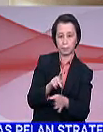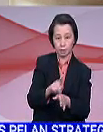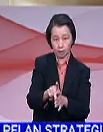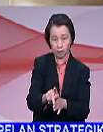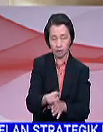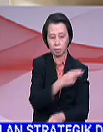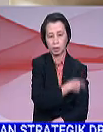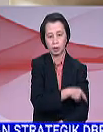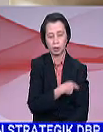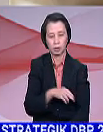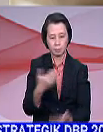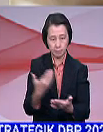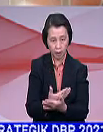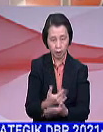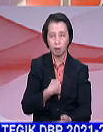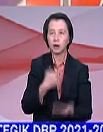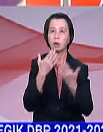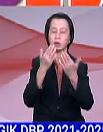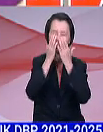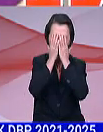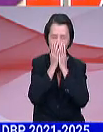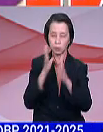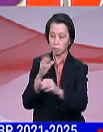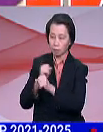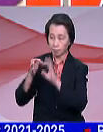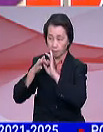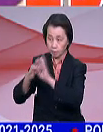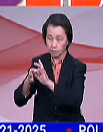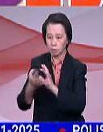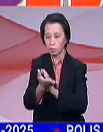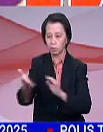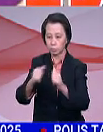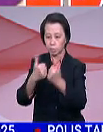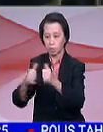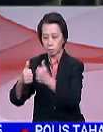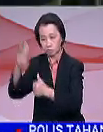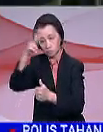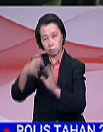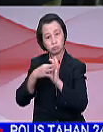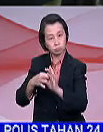Johor Bahru. Dan saya bersyukur dapat kerjasama daripada semua agensi-agensi kerajaan.